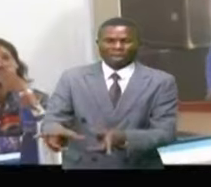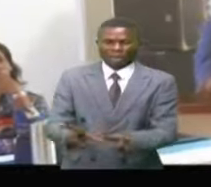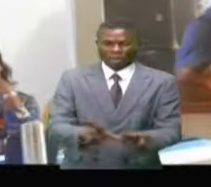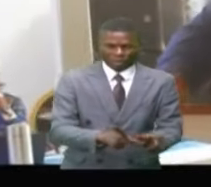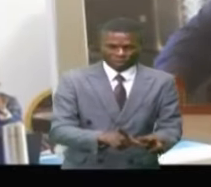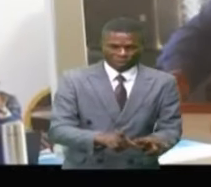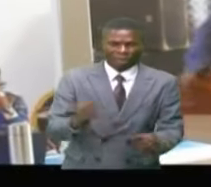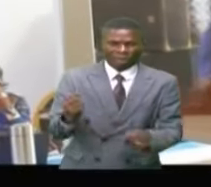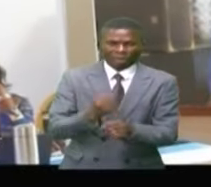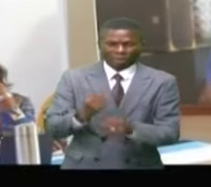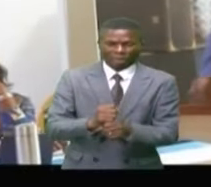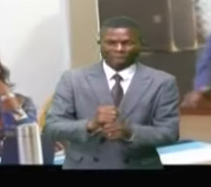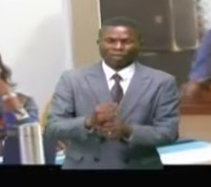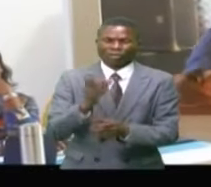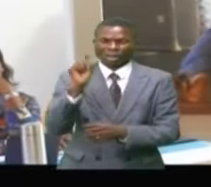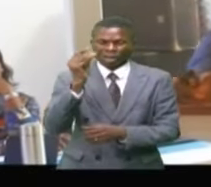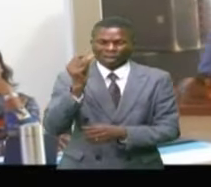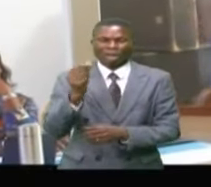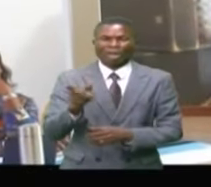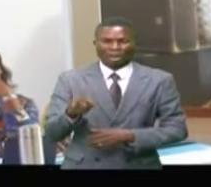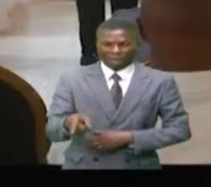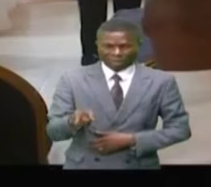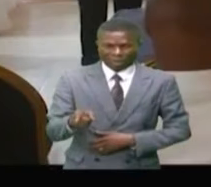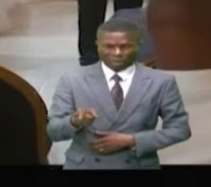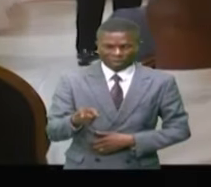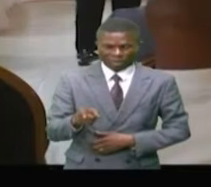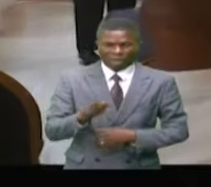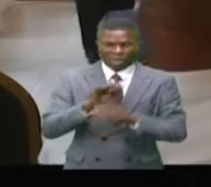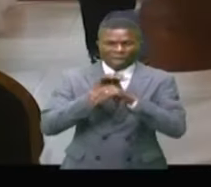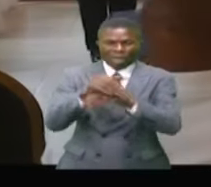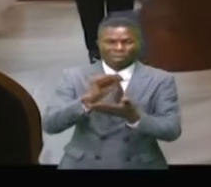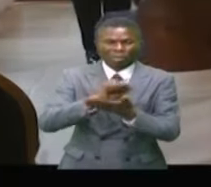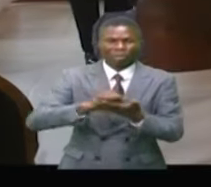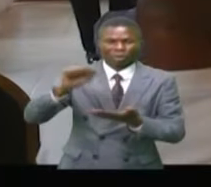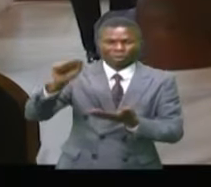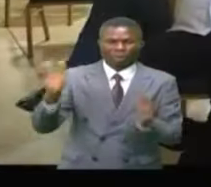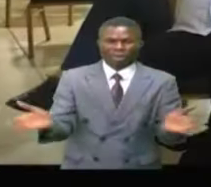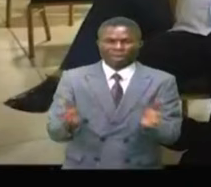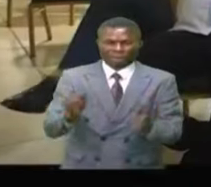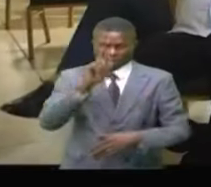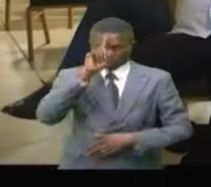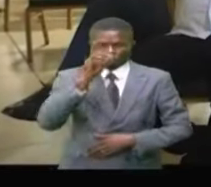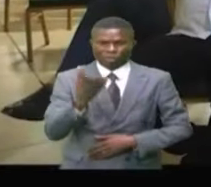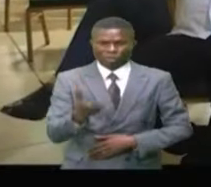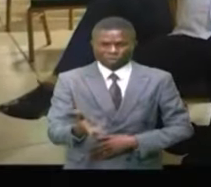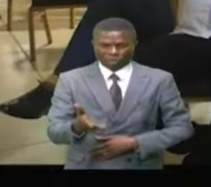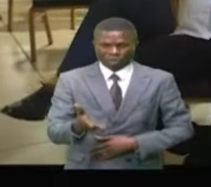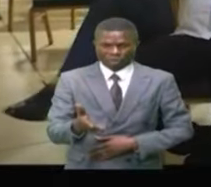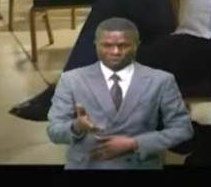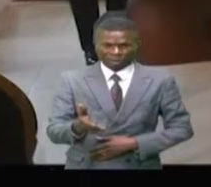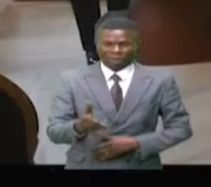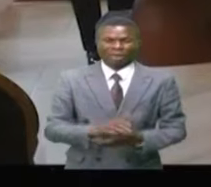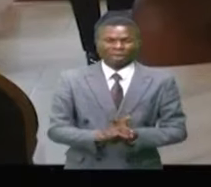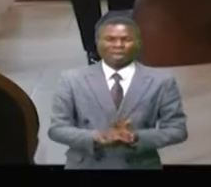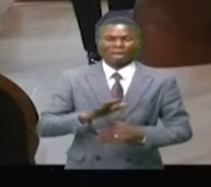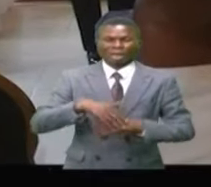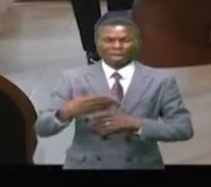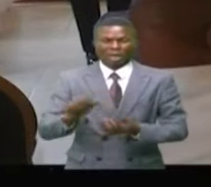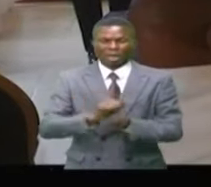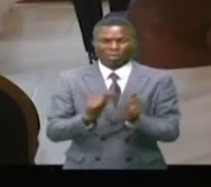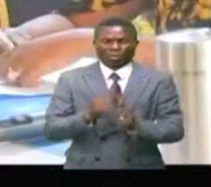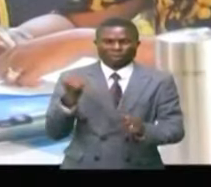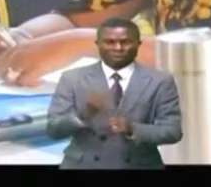minières artisanales de la province de Lualaba suivent un séminaire de renforcement de leurs capacités. Sortir ces secteurs